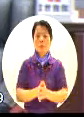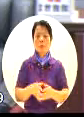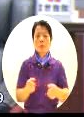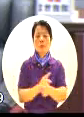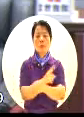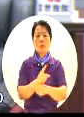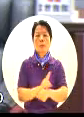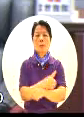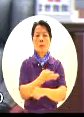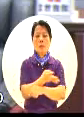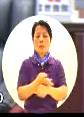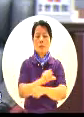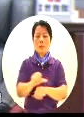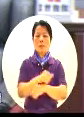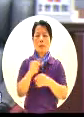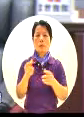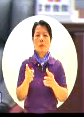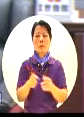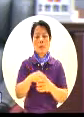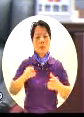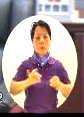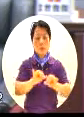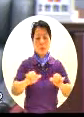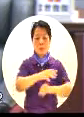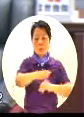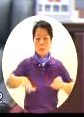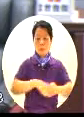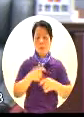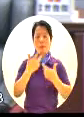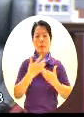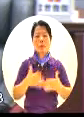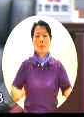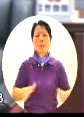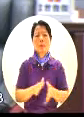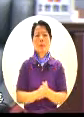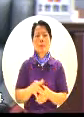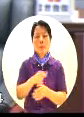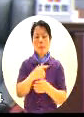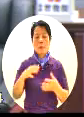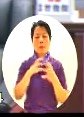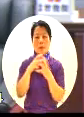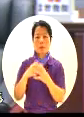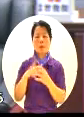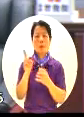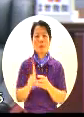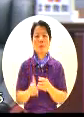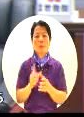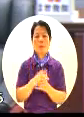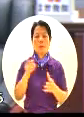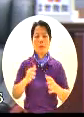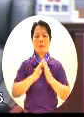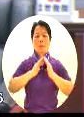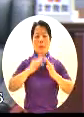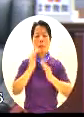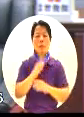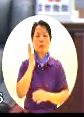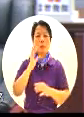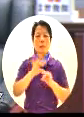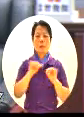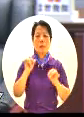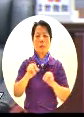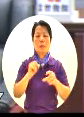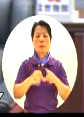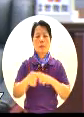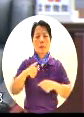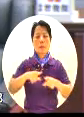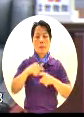所以面积会使讲非常非常的大哈。啊，它已经结合一个城市的湿地、农耕的湿